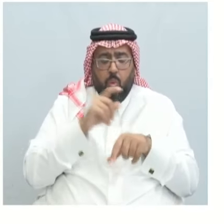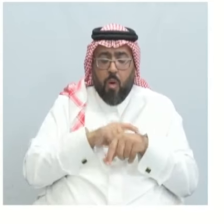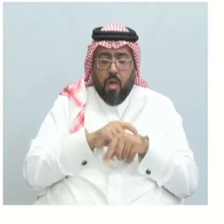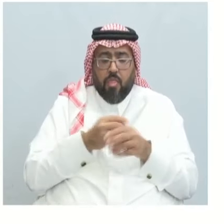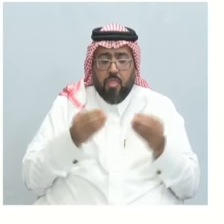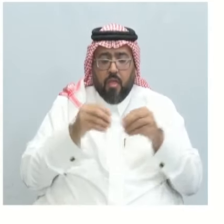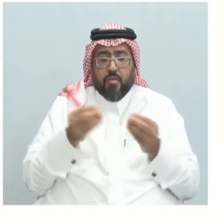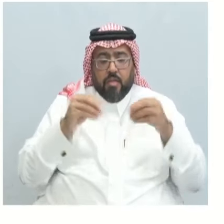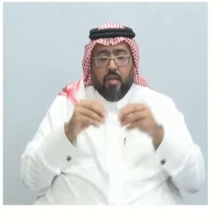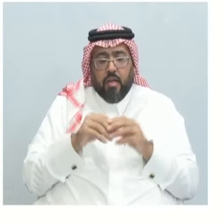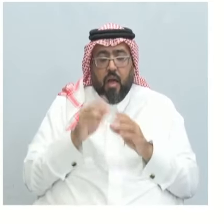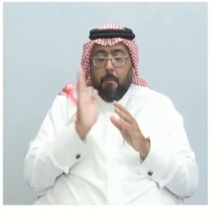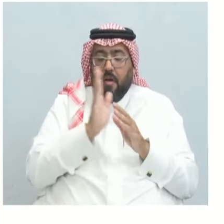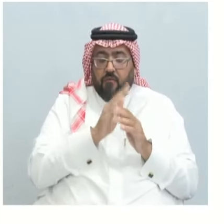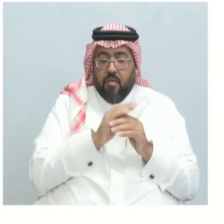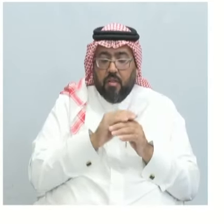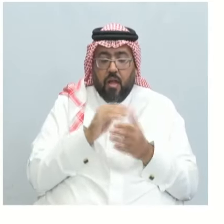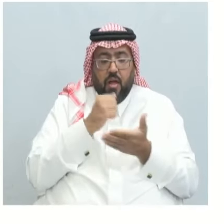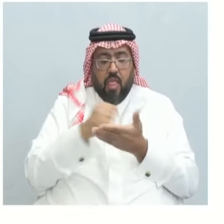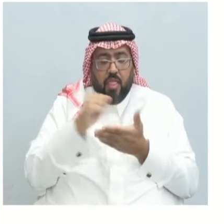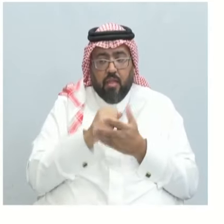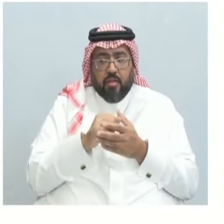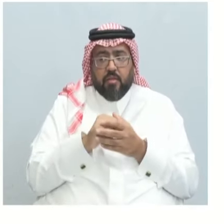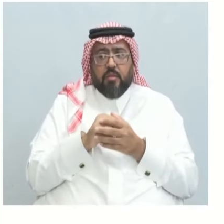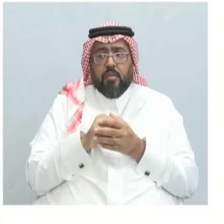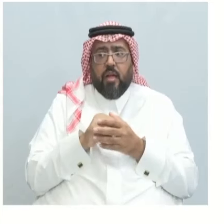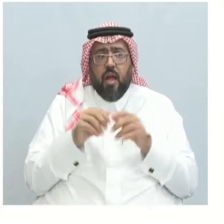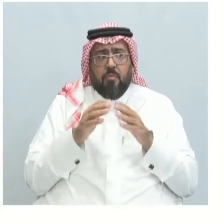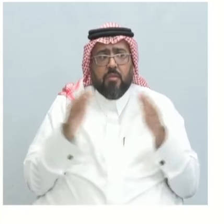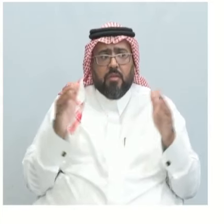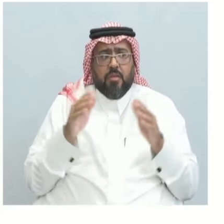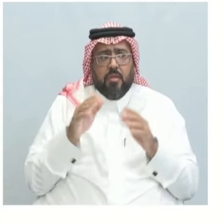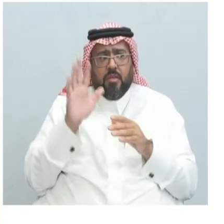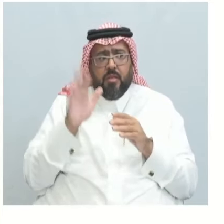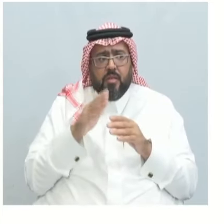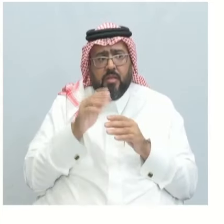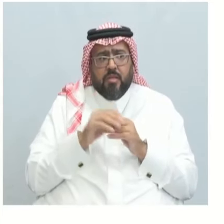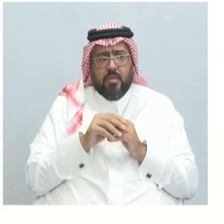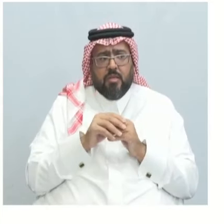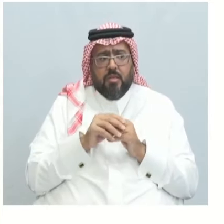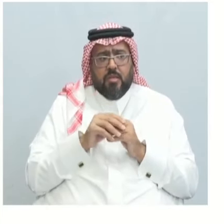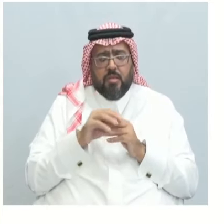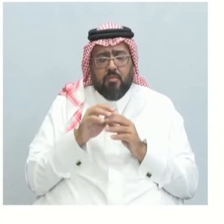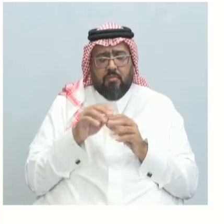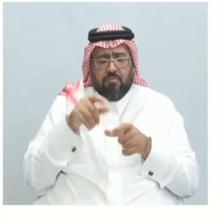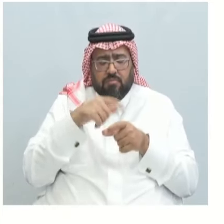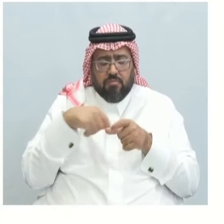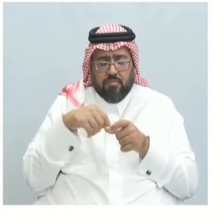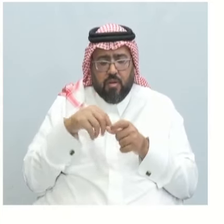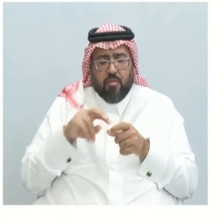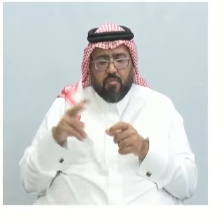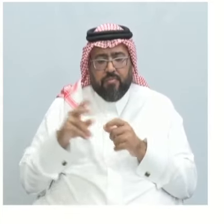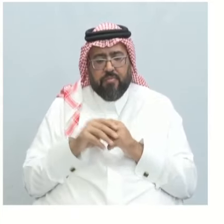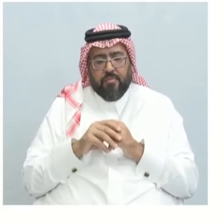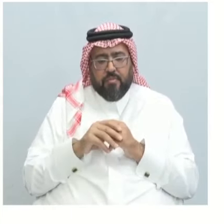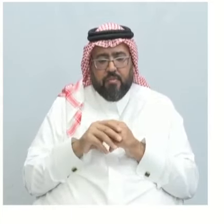اضافه المزيد من الملفات وحذفها تصبح المسافه الخاليه من محرك الاقراص مجزاه